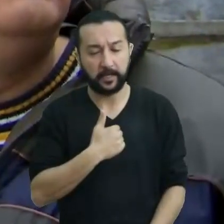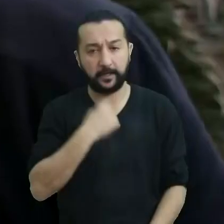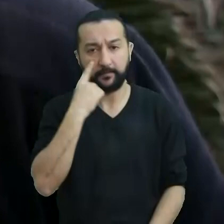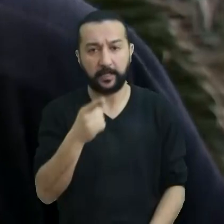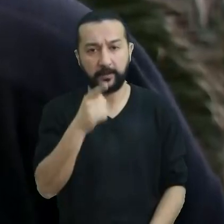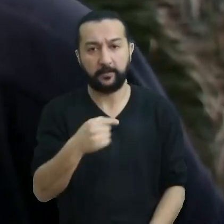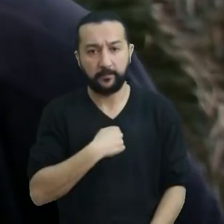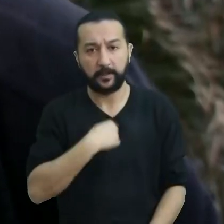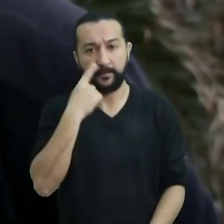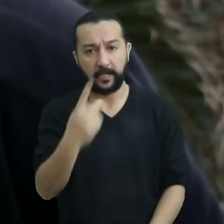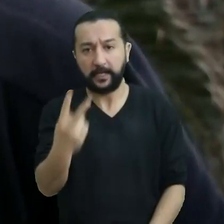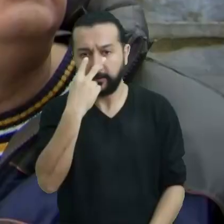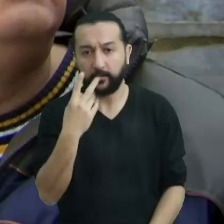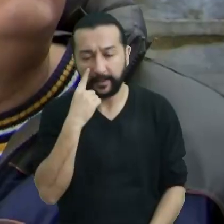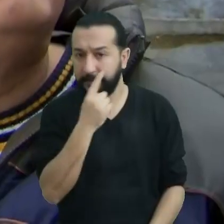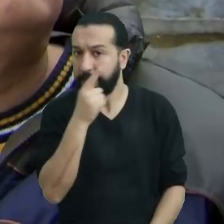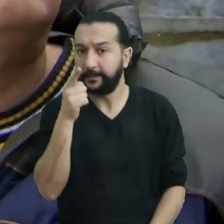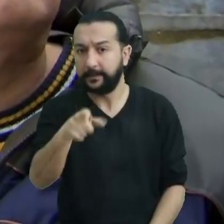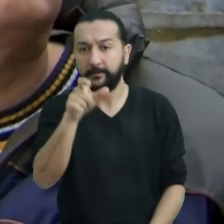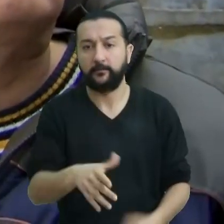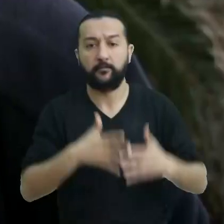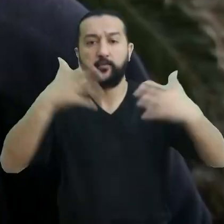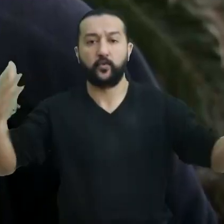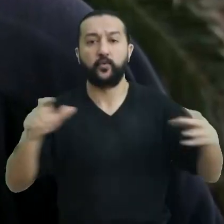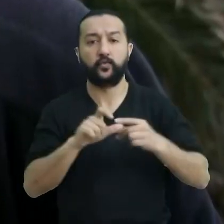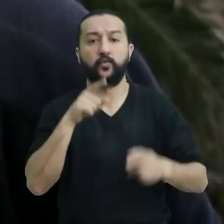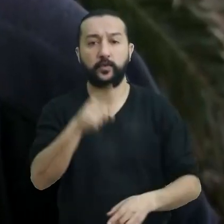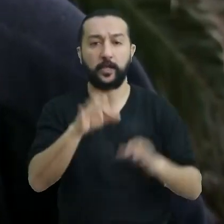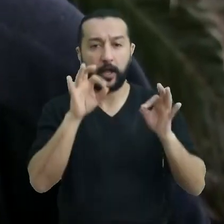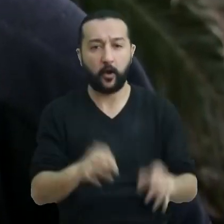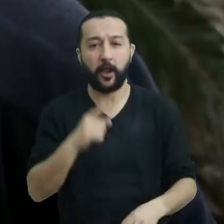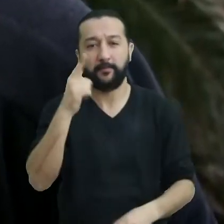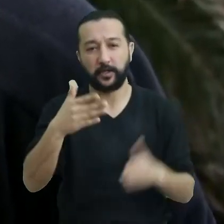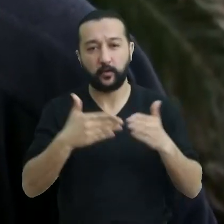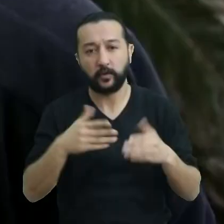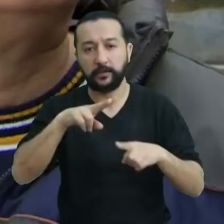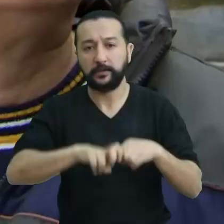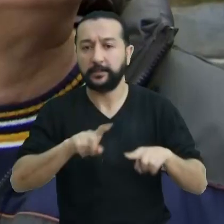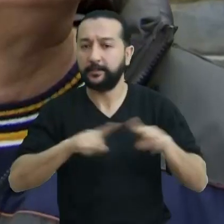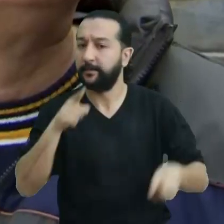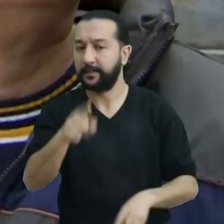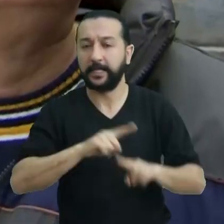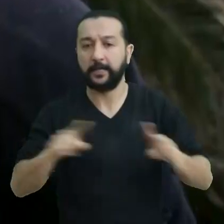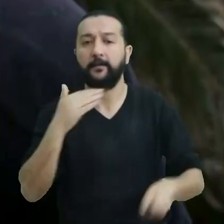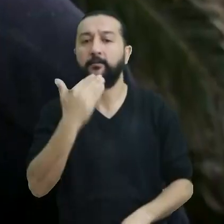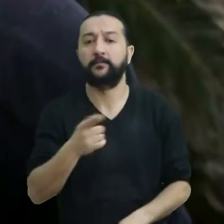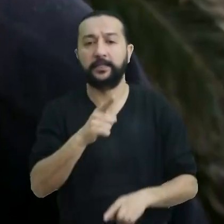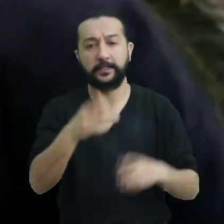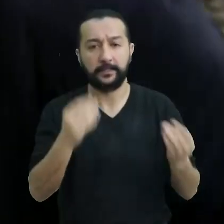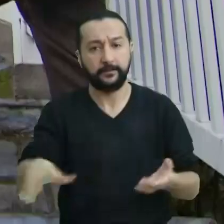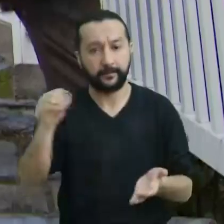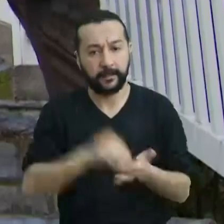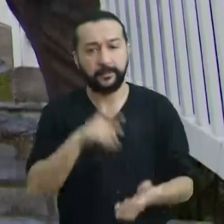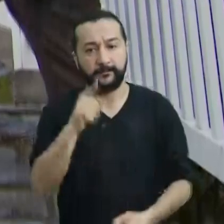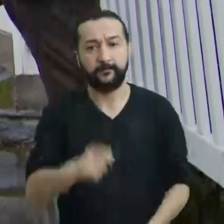bana. Bana bak diyorum enişte. Sen koskoca Şükrüsün. Öyle bir koşuya pısamazsın sen. Al bakalım